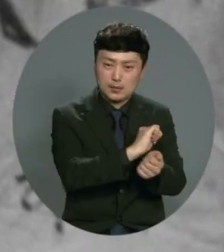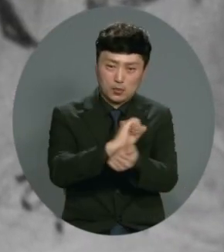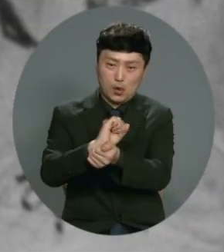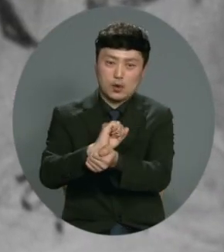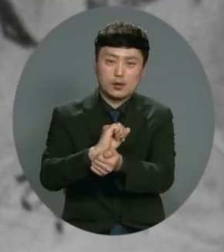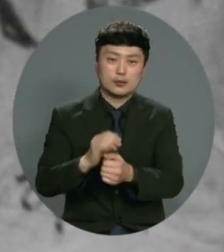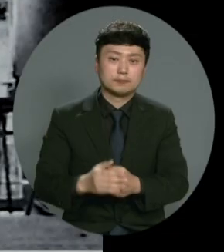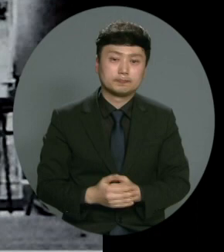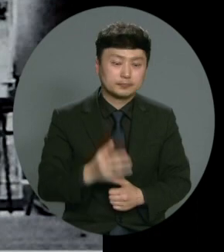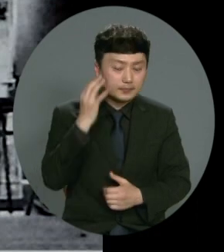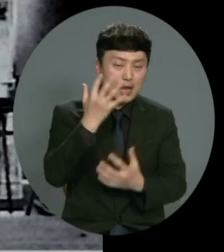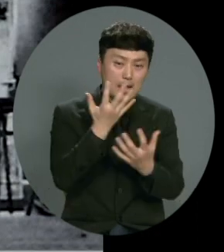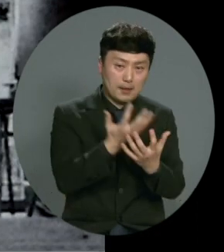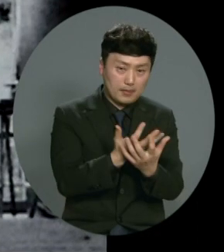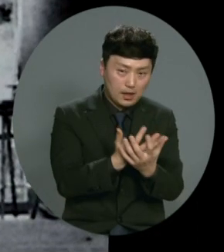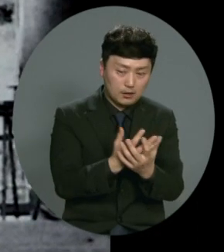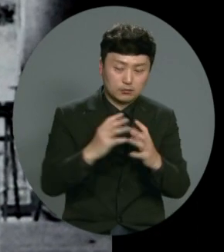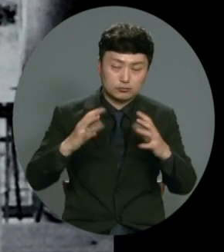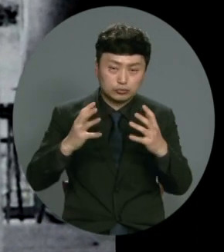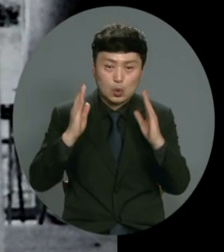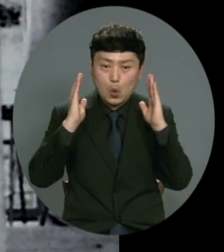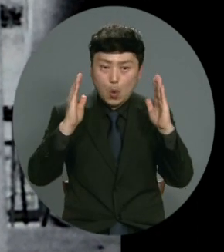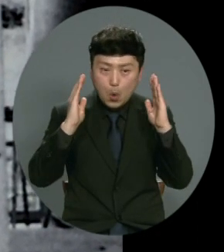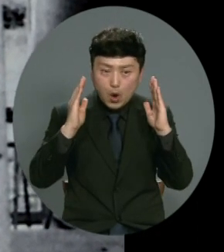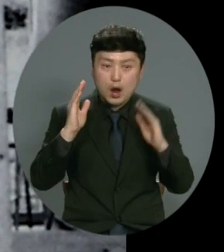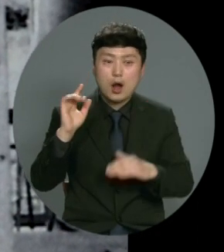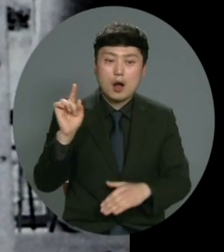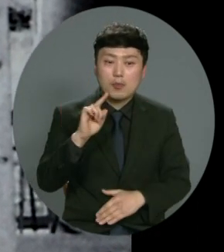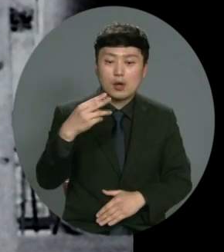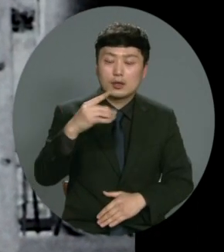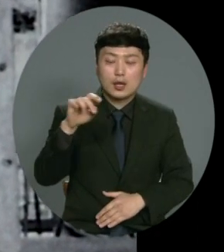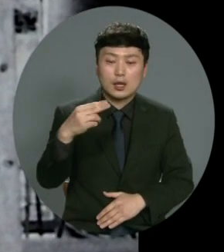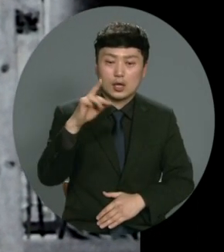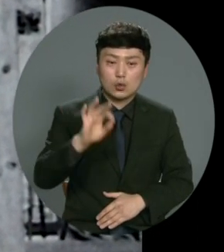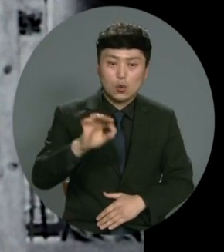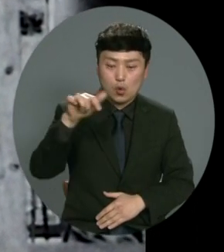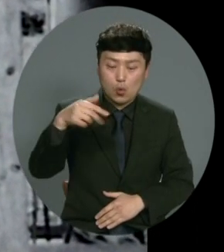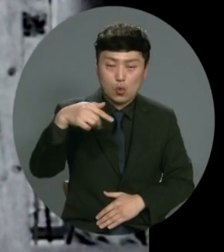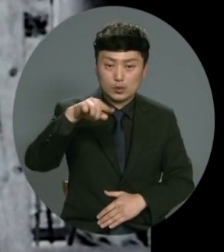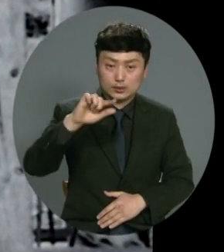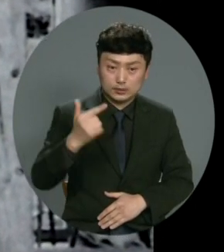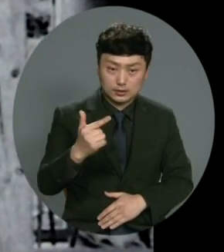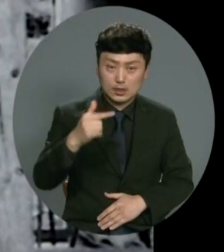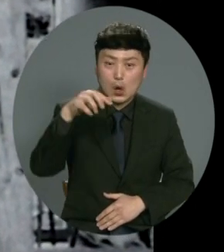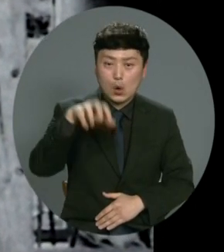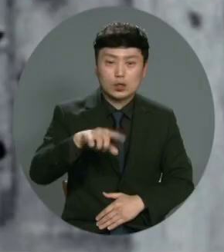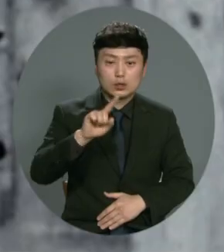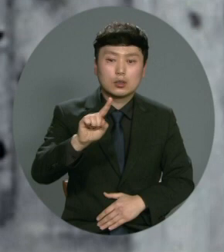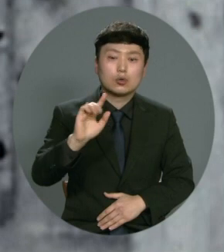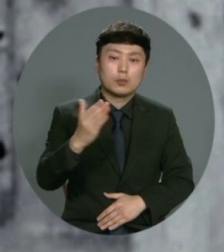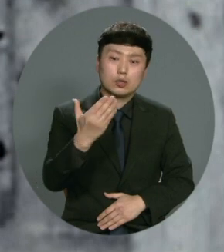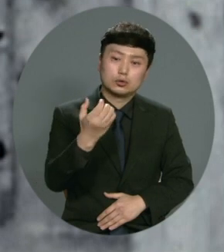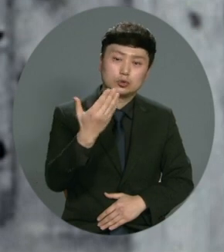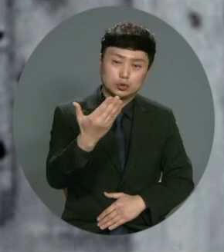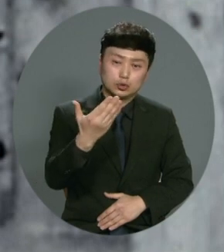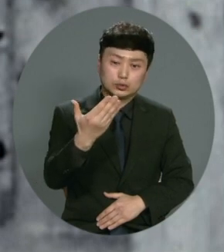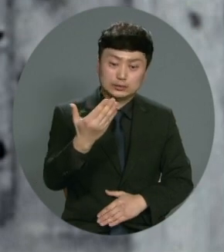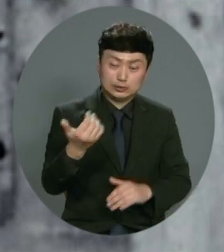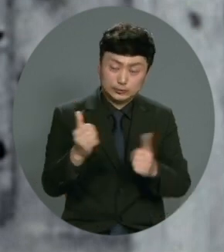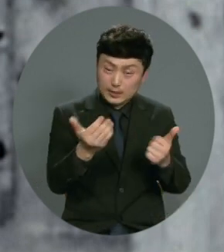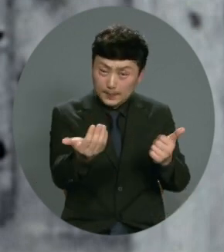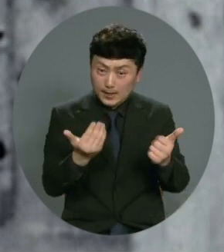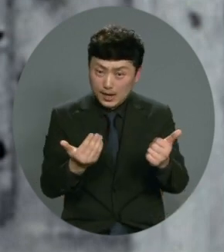우리나라 한문학 국학의 요람인 태동고전 연구소 지곡서당에서 199년 타계